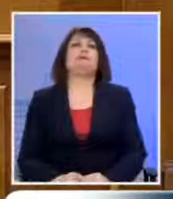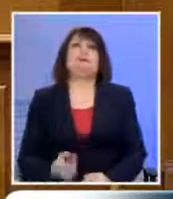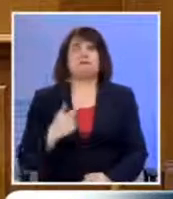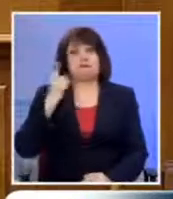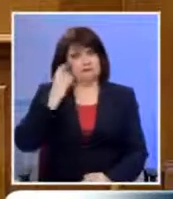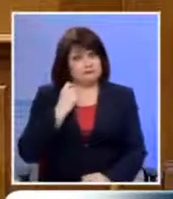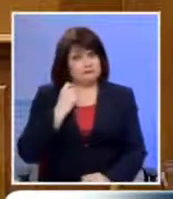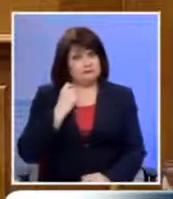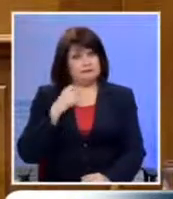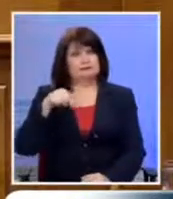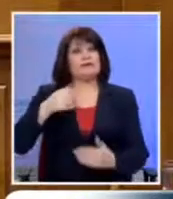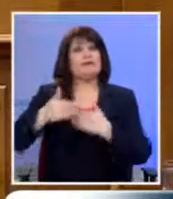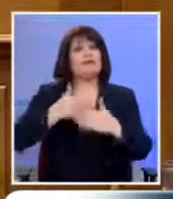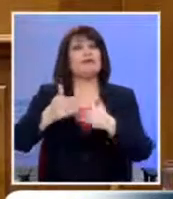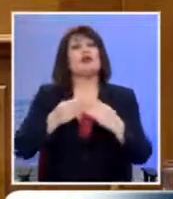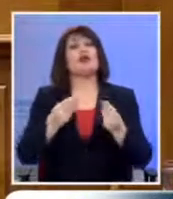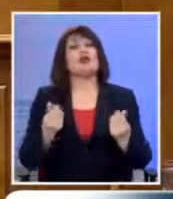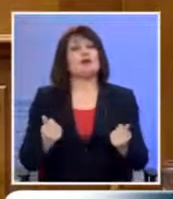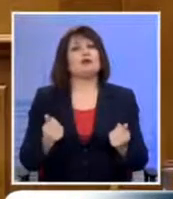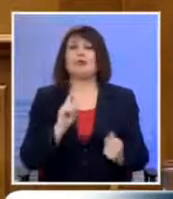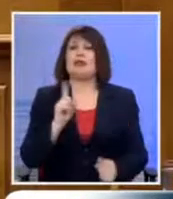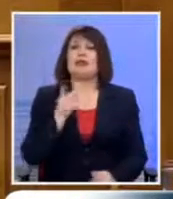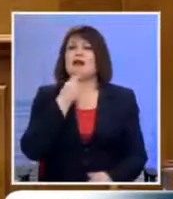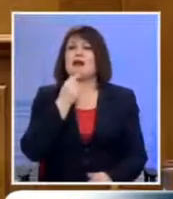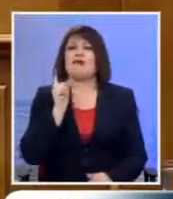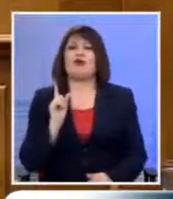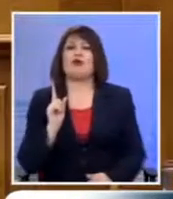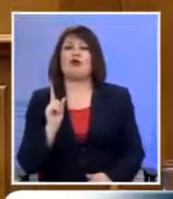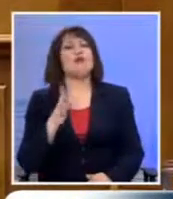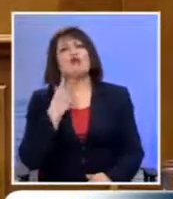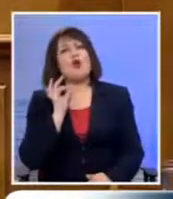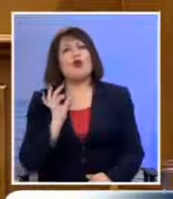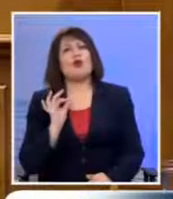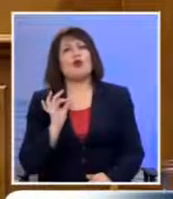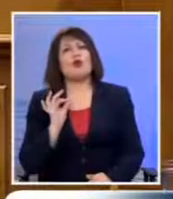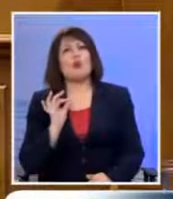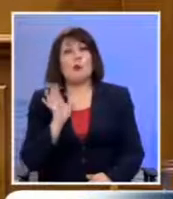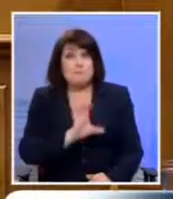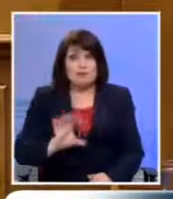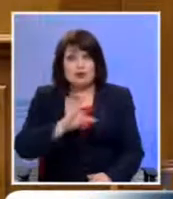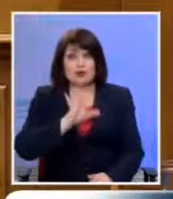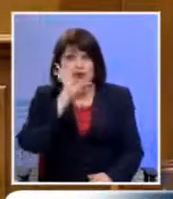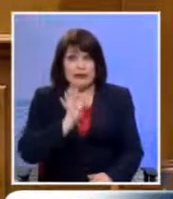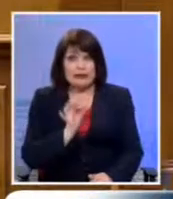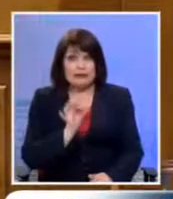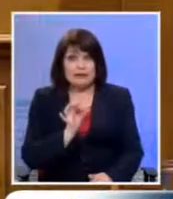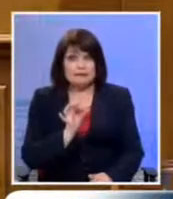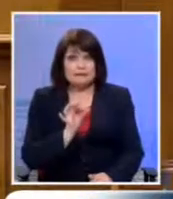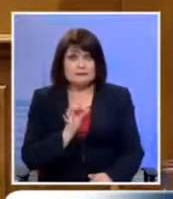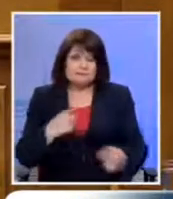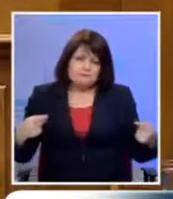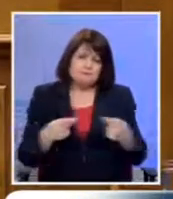Γνωρίζουμε ότι αυτή η διαδικασία δεν είναι εύκολη, διότι στην αναζήτηση της αλήθειας